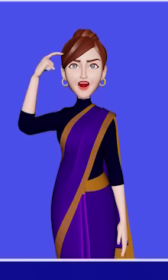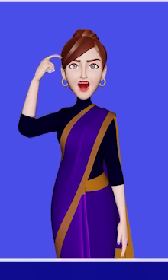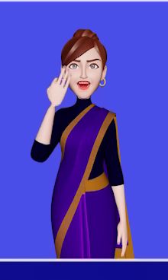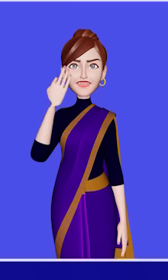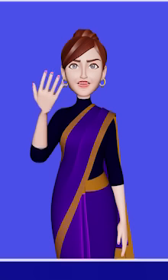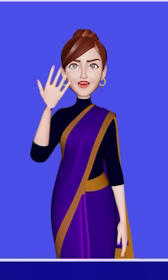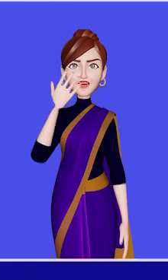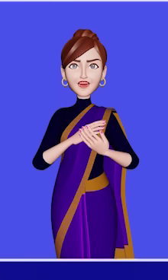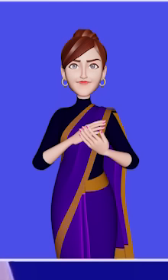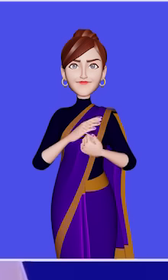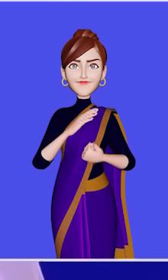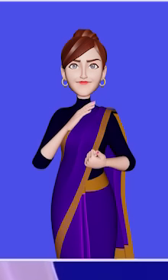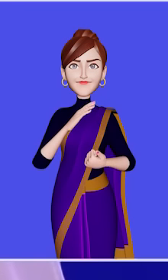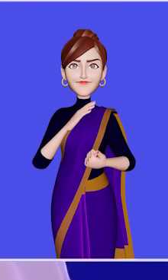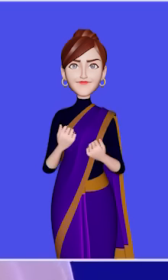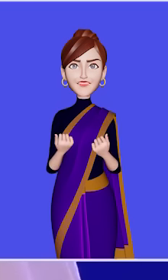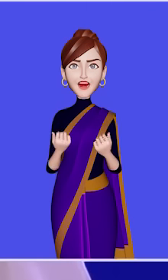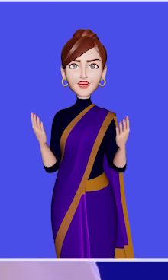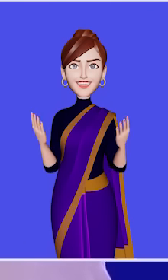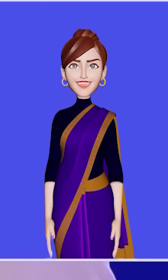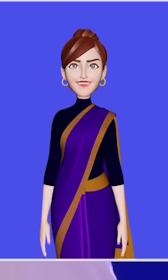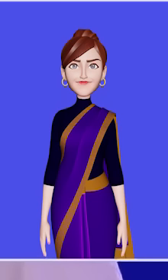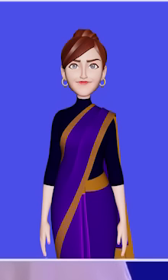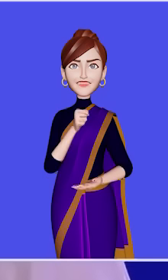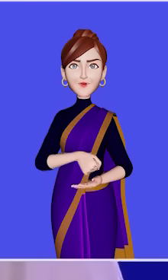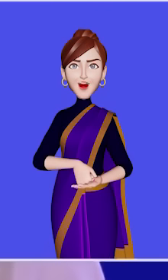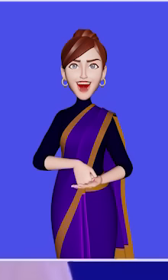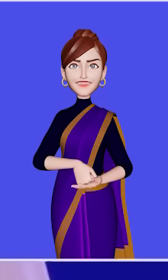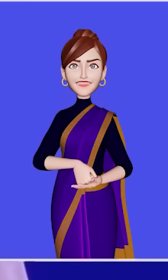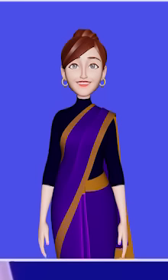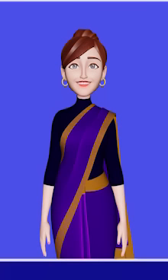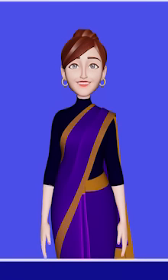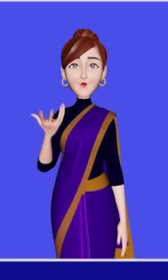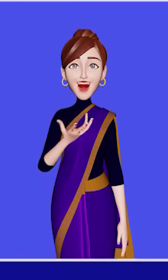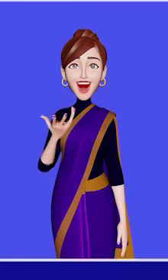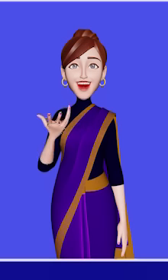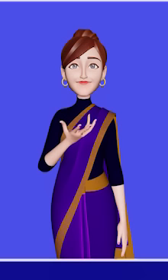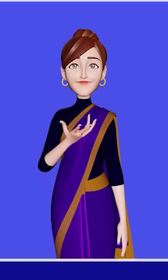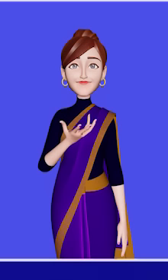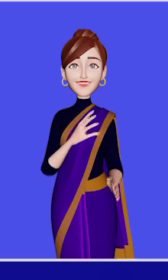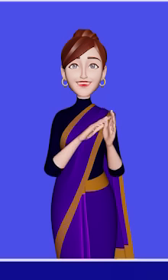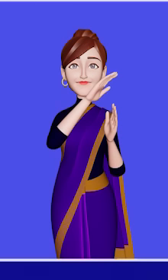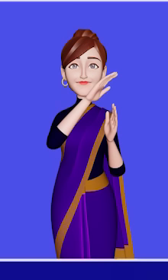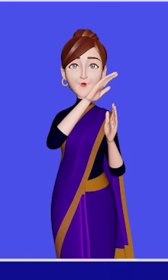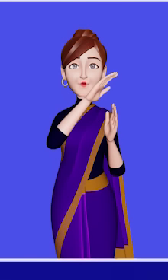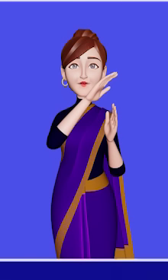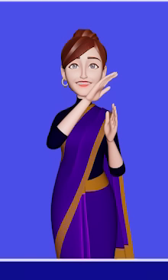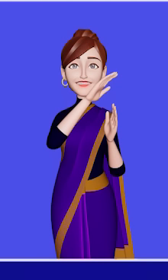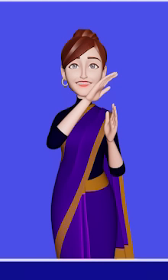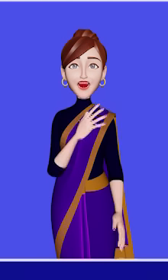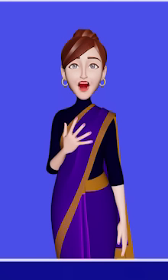पीढ़ी एआई को स्वीकार कर रही है, उसकी ओनरशिप ले रही है,